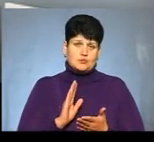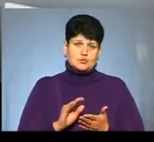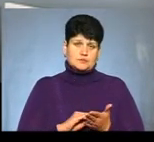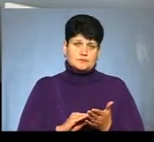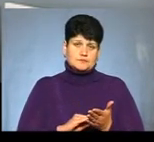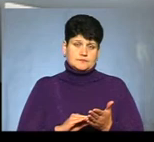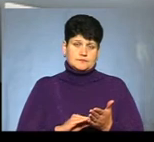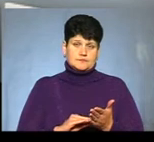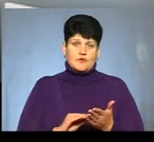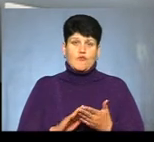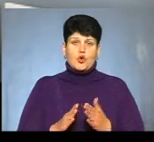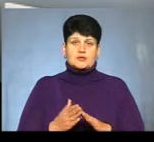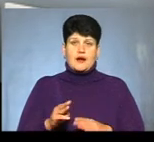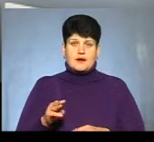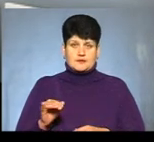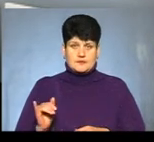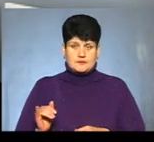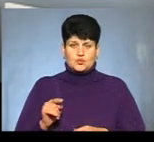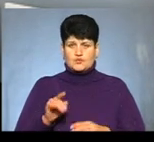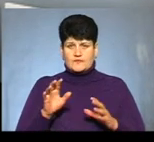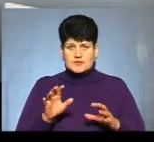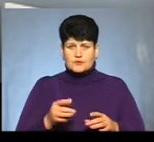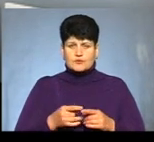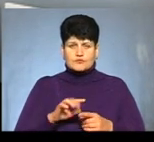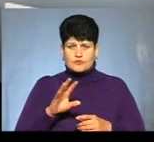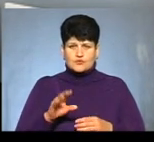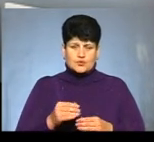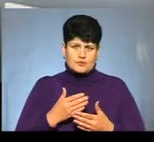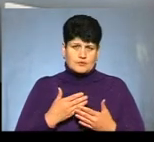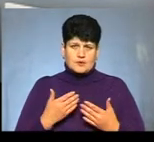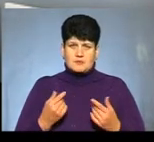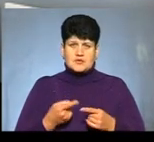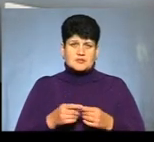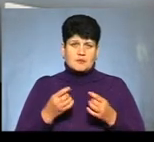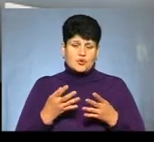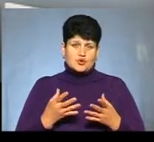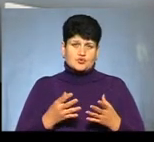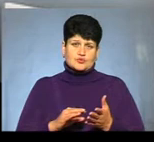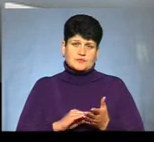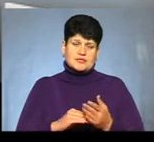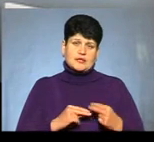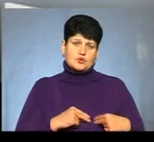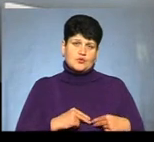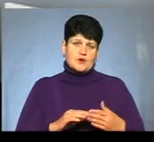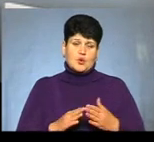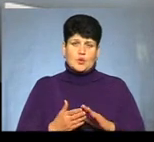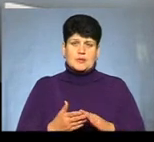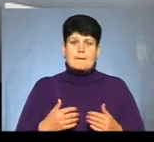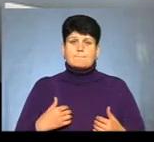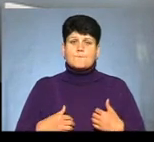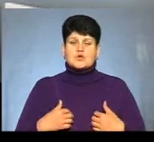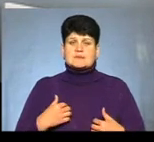має бути обумовлено в контракті. Тут в законі цього всього немає. Це просто виписана трудова